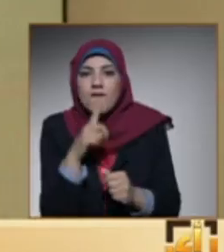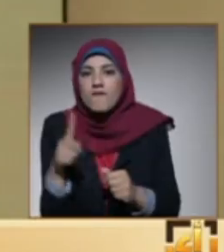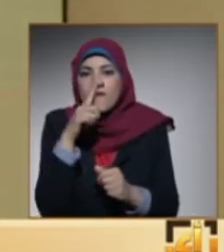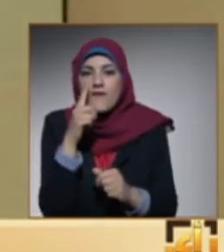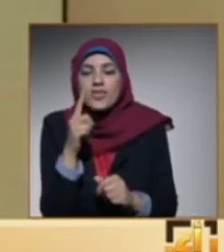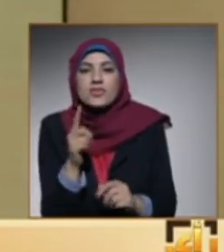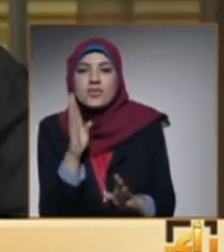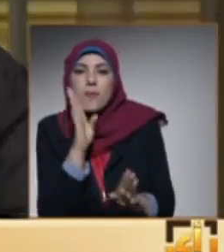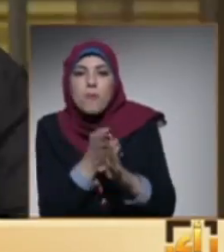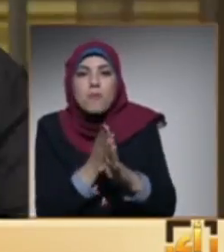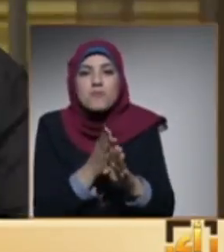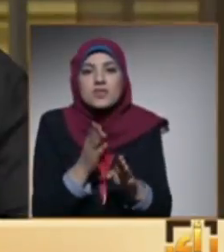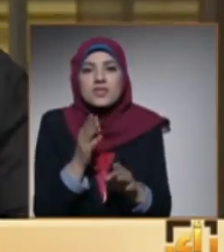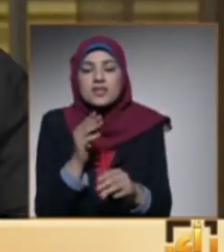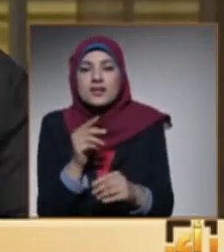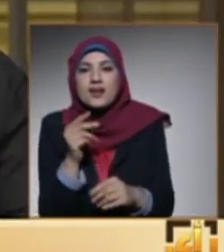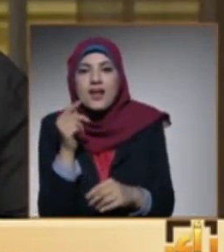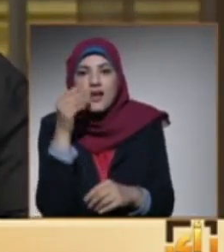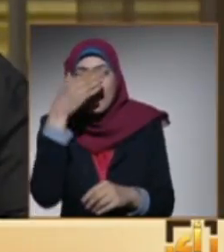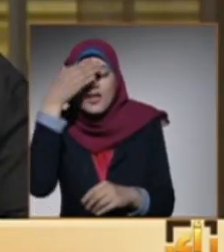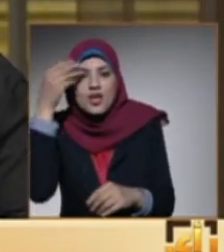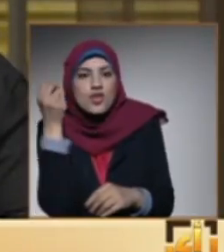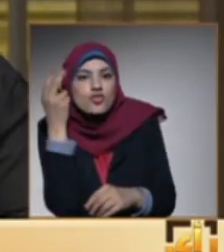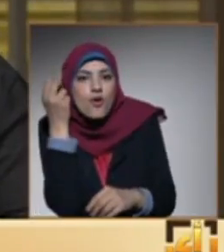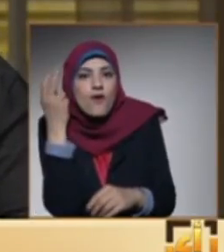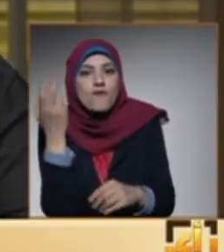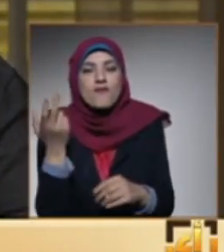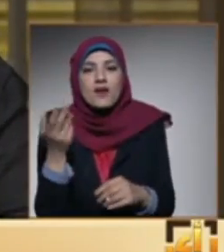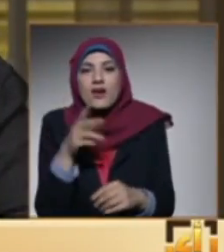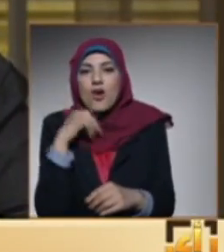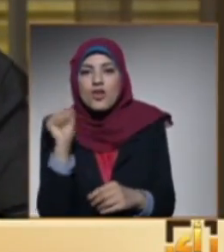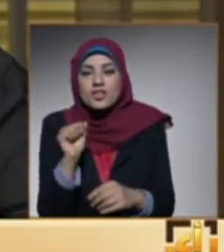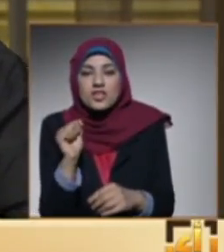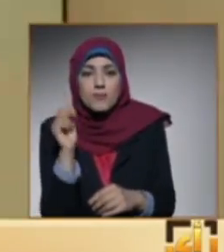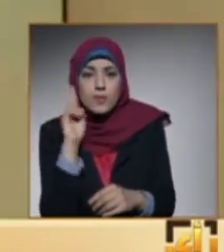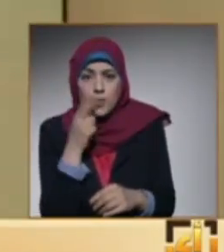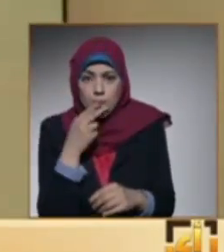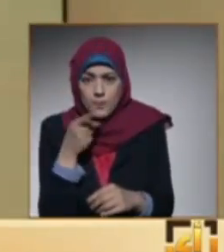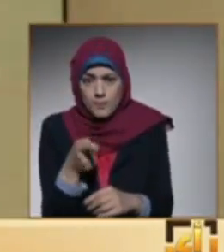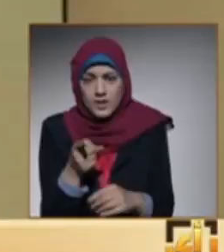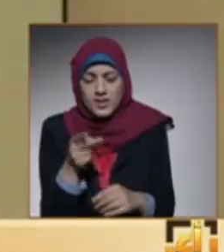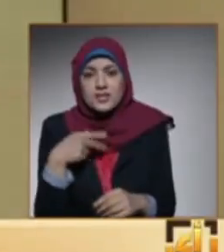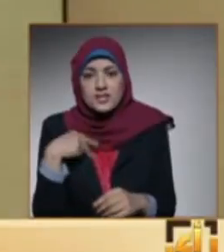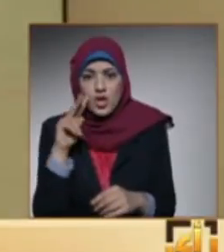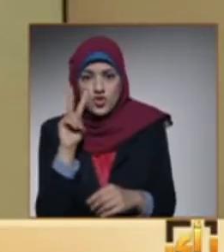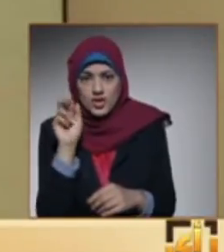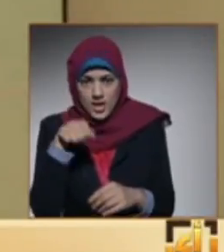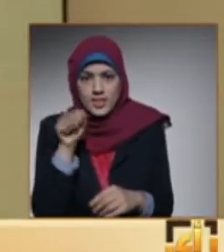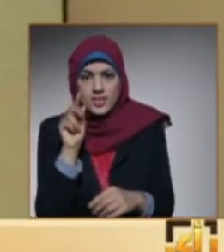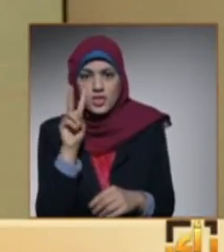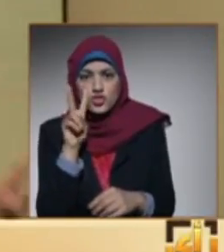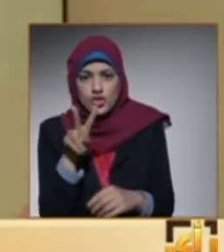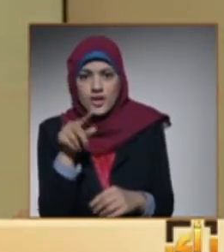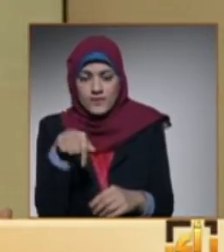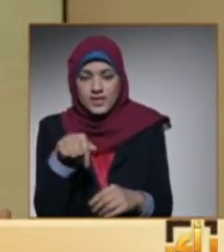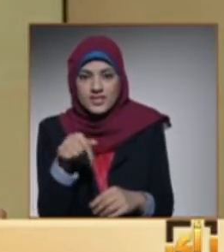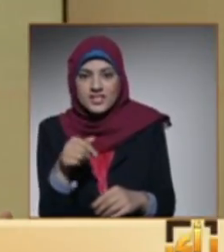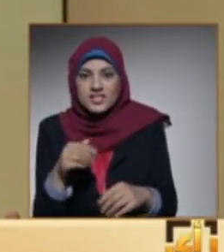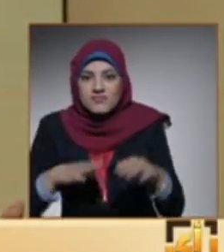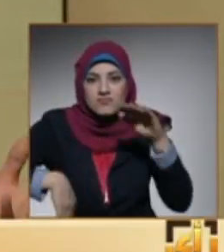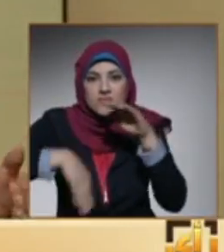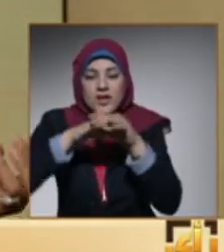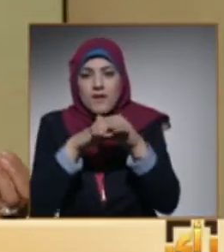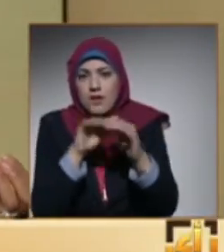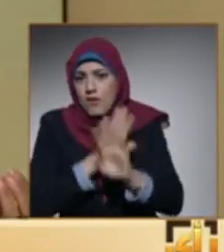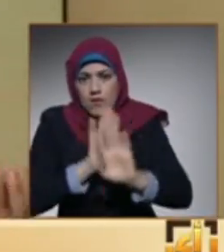الأدبية المترجمة خصيصا للفئة اللي هي حضرتك منها؟ هل شايف إن دي كفاية؟ يعني دي كفاية عشان تعبر